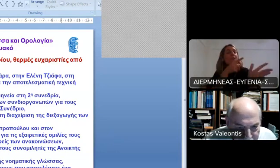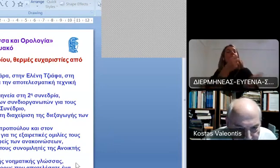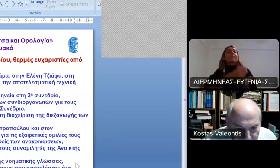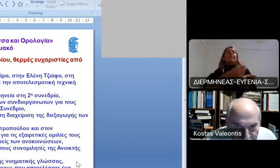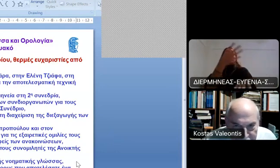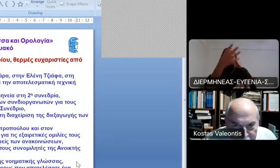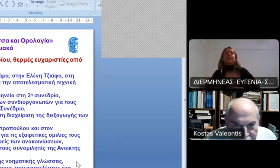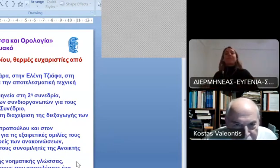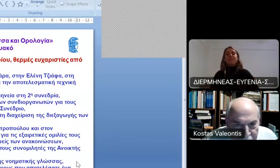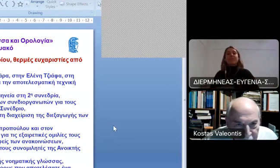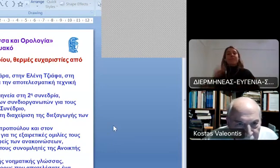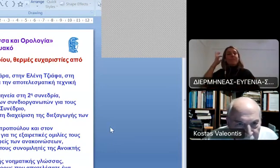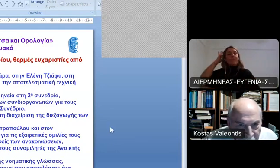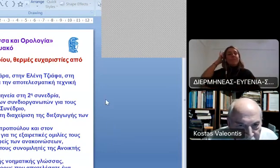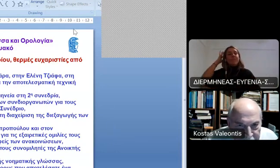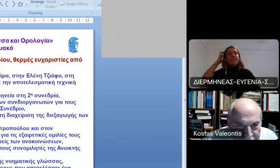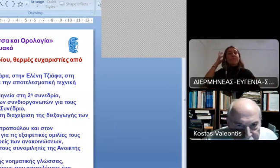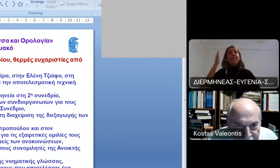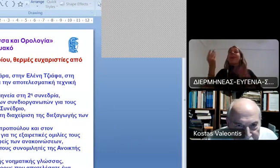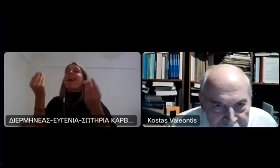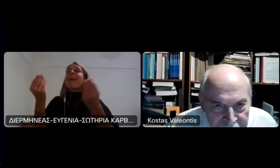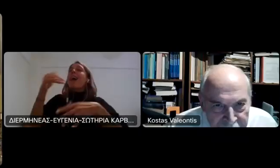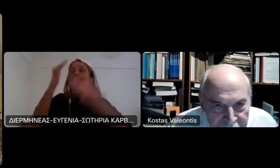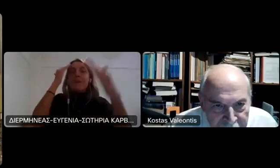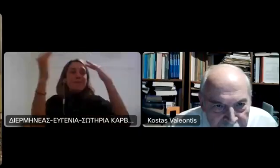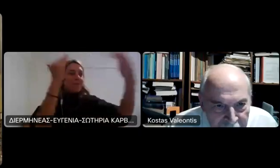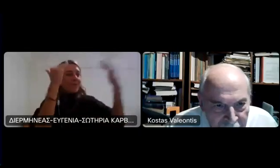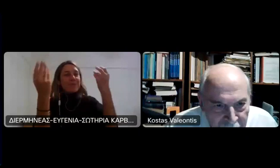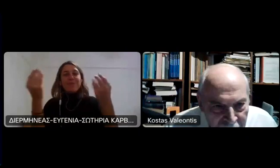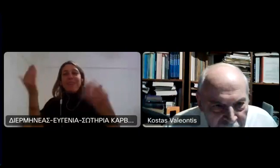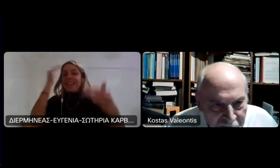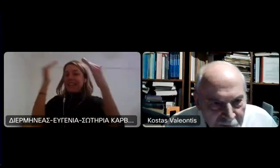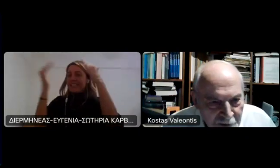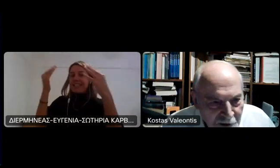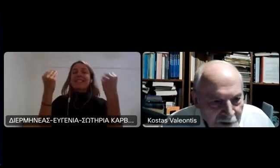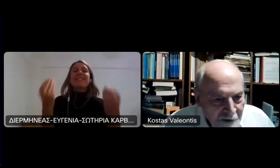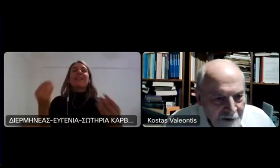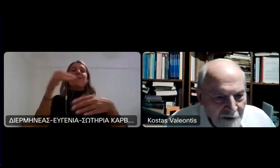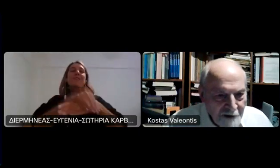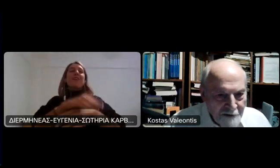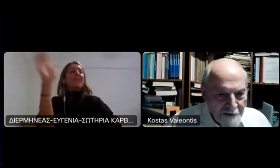ναι. Καλό βράδυ, γεια σας. Καλό βράδυ. Ευχαριστούμε πάρα πολύ. Καλό